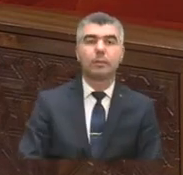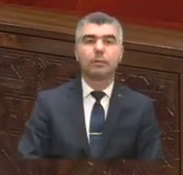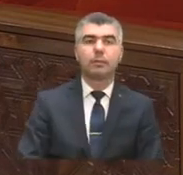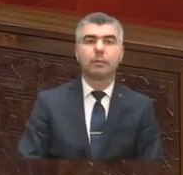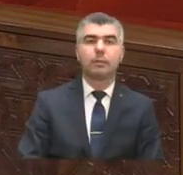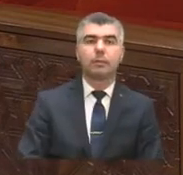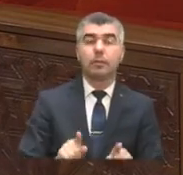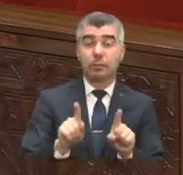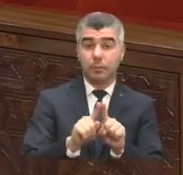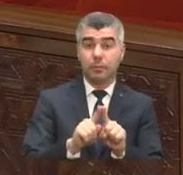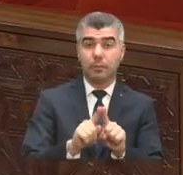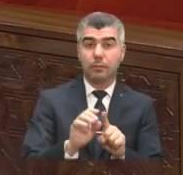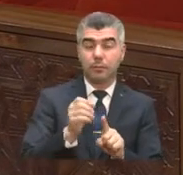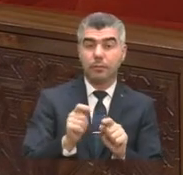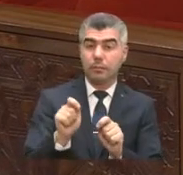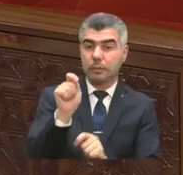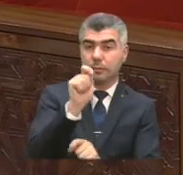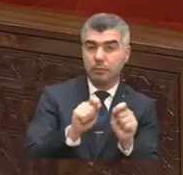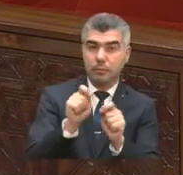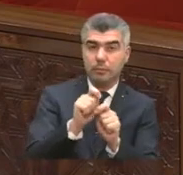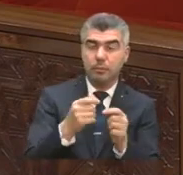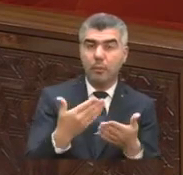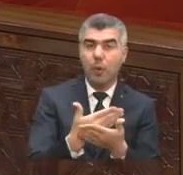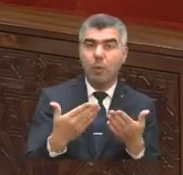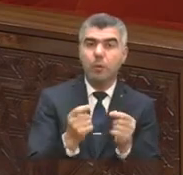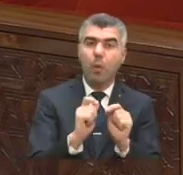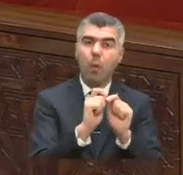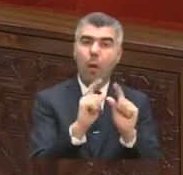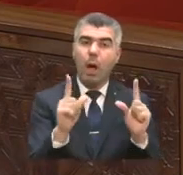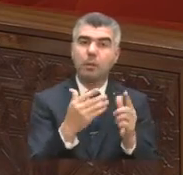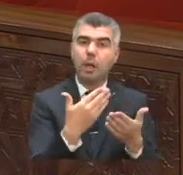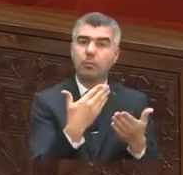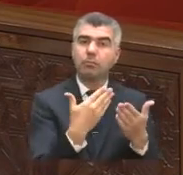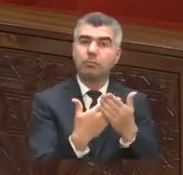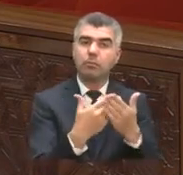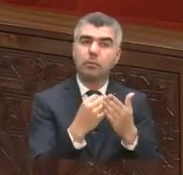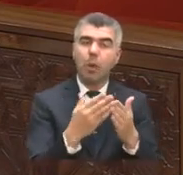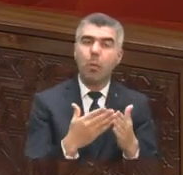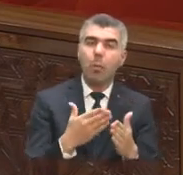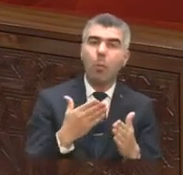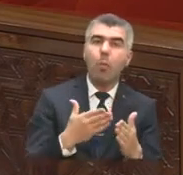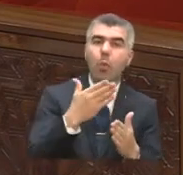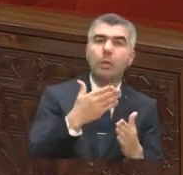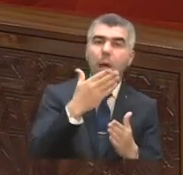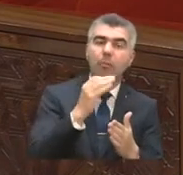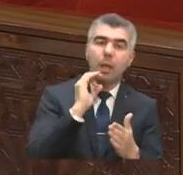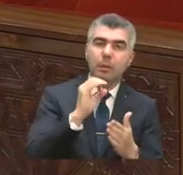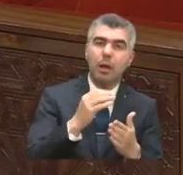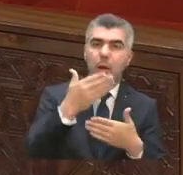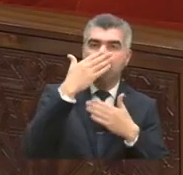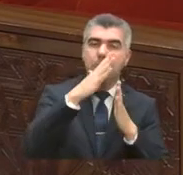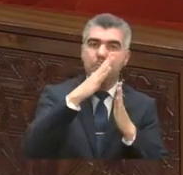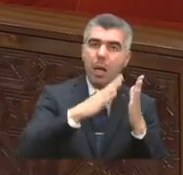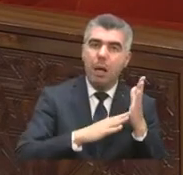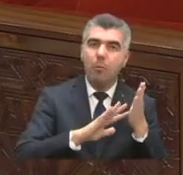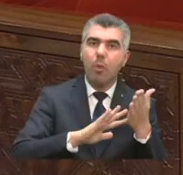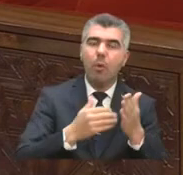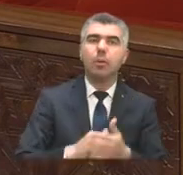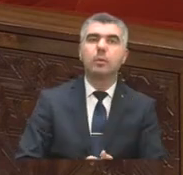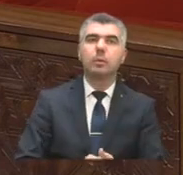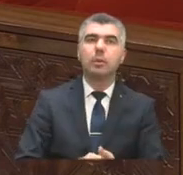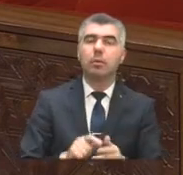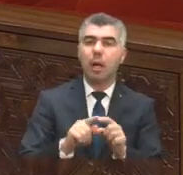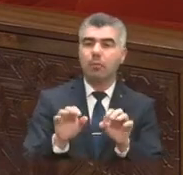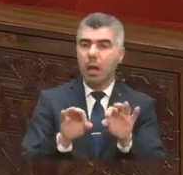وضع المبادئ والاهداف الاساسيه التي يجب ان تنبني عليها المنظومه المستقبليه للحركيه والنقل ببلادنا، وهي